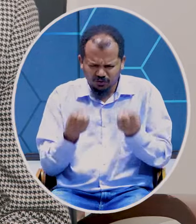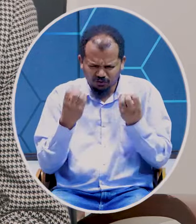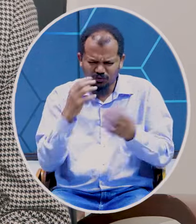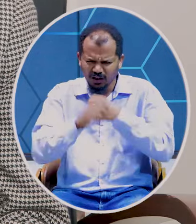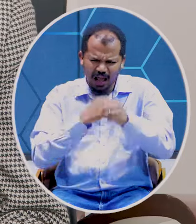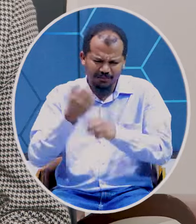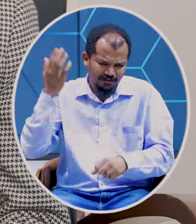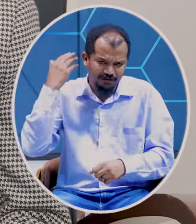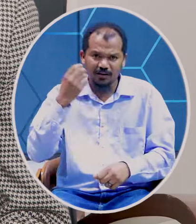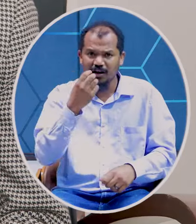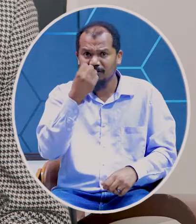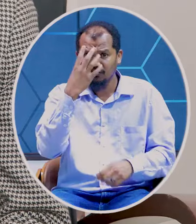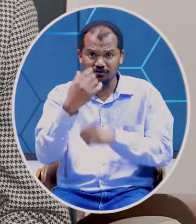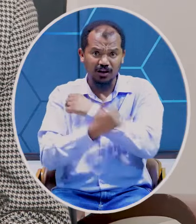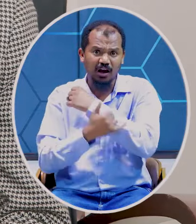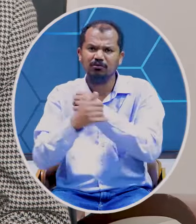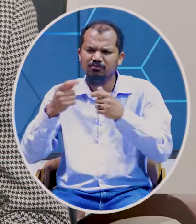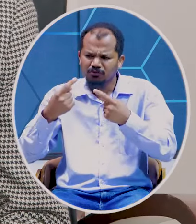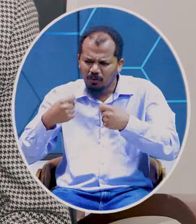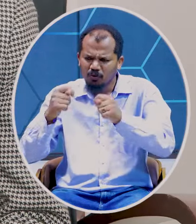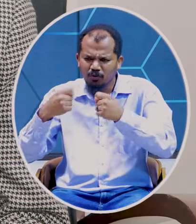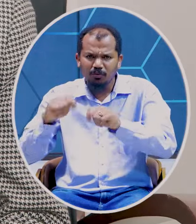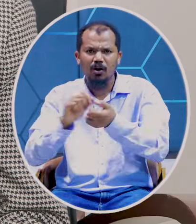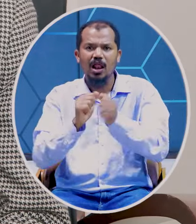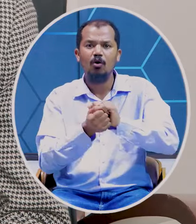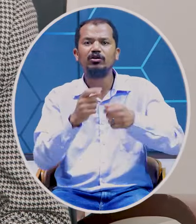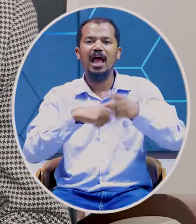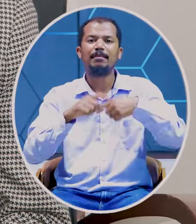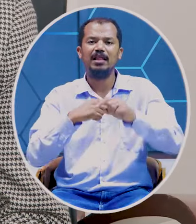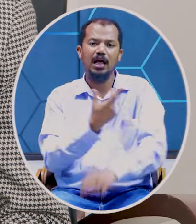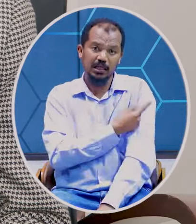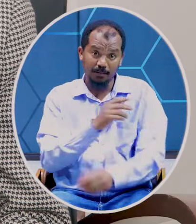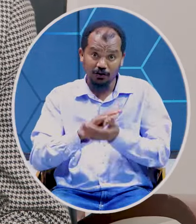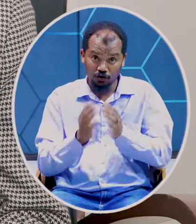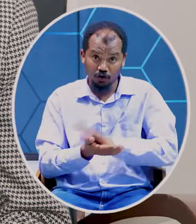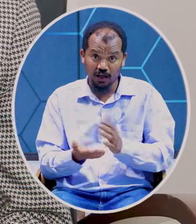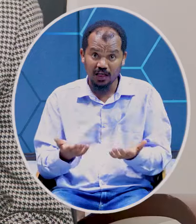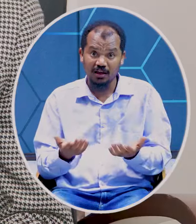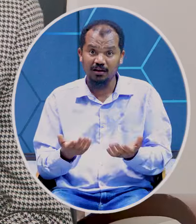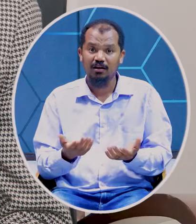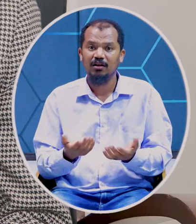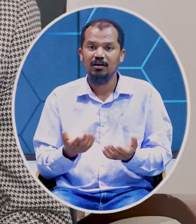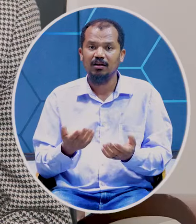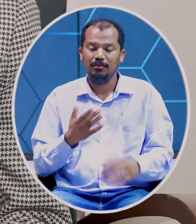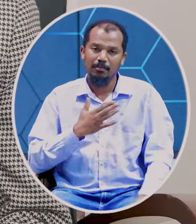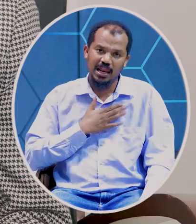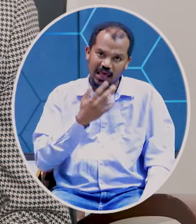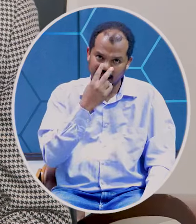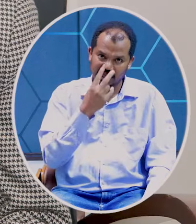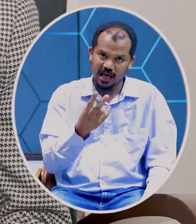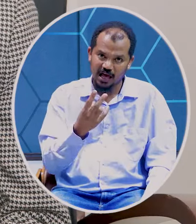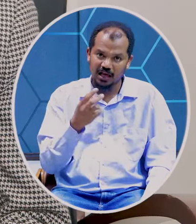ከብዙ አመታት በፊት ብዙ ዩሮፓ ሀገሮች ላይ ቴስት የተደረገ በጣም ብዙ ለውጥ ያመጣ ክትባት ስለሆነ